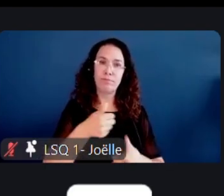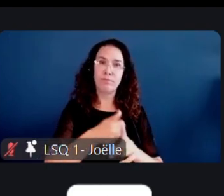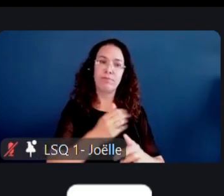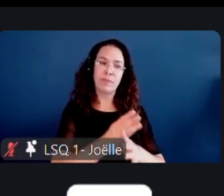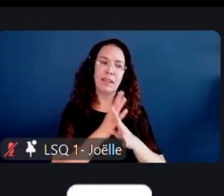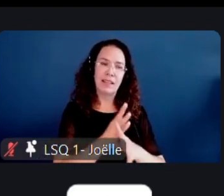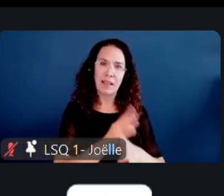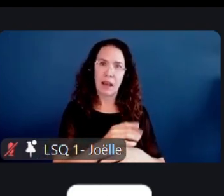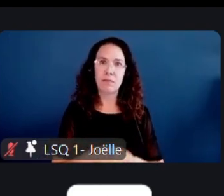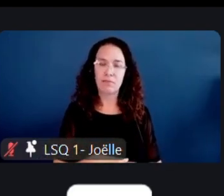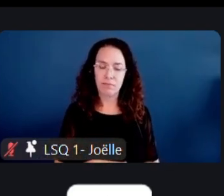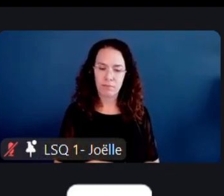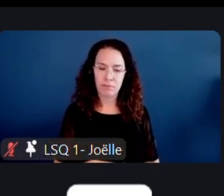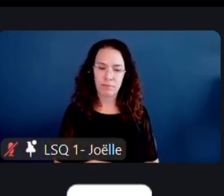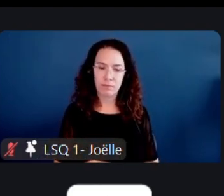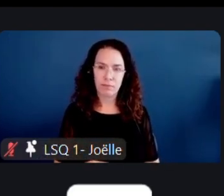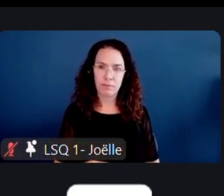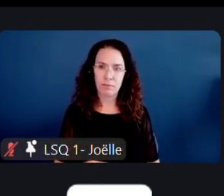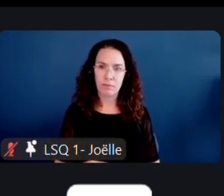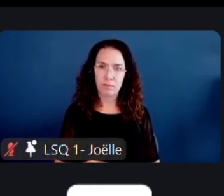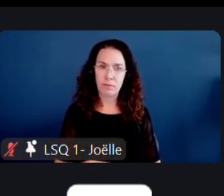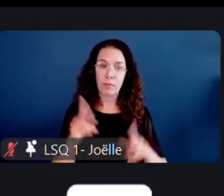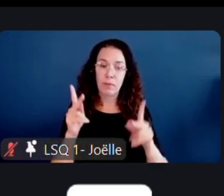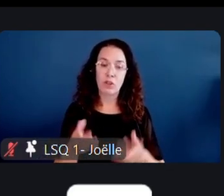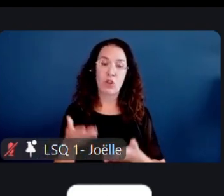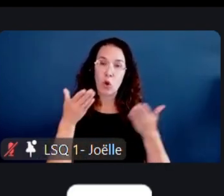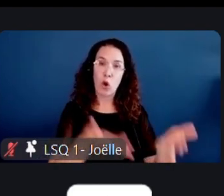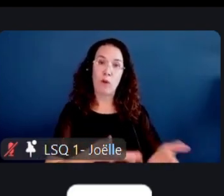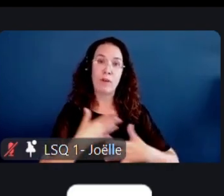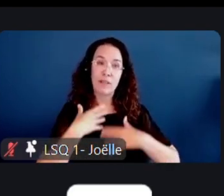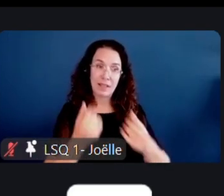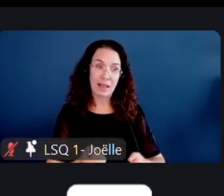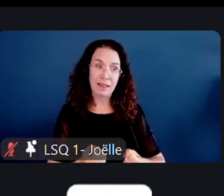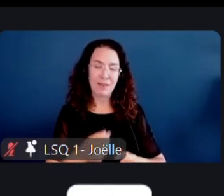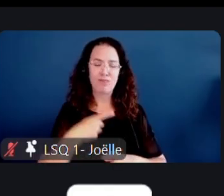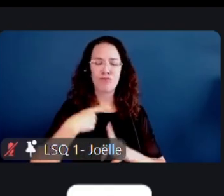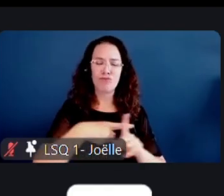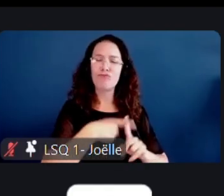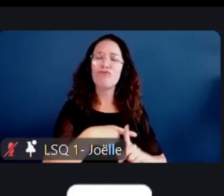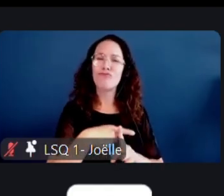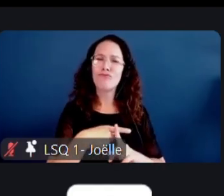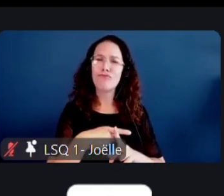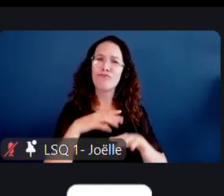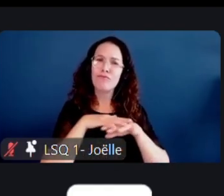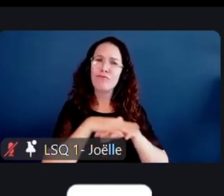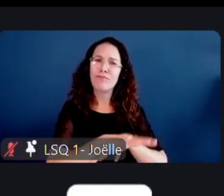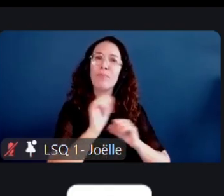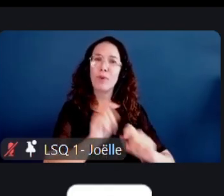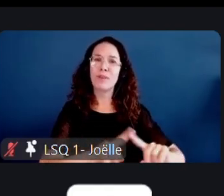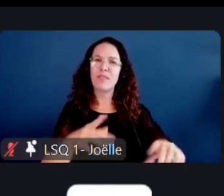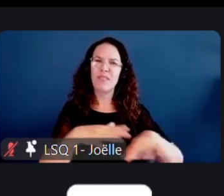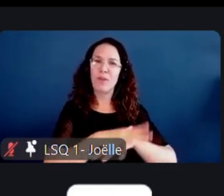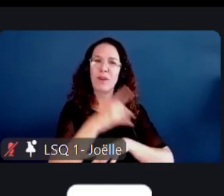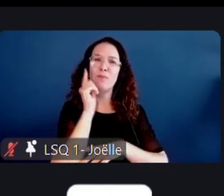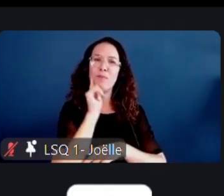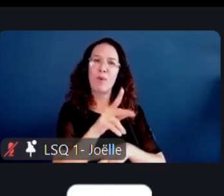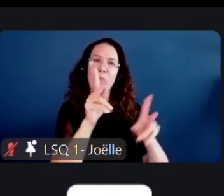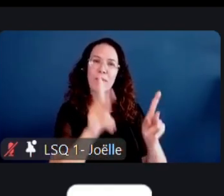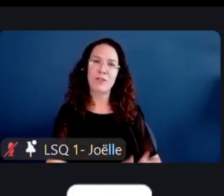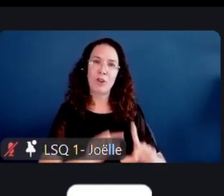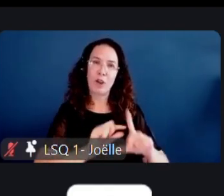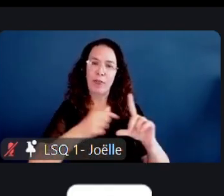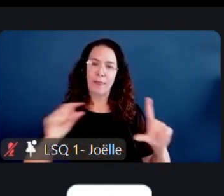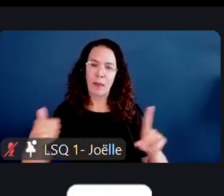vos clients-clientes. Les prestataires de soins de santé qui ont une approche affirmative peuvent faire une grande différence dans la vie des personnes